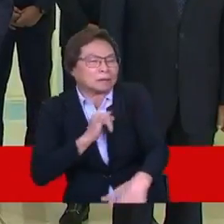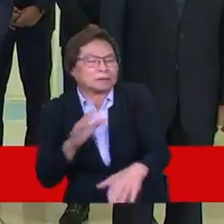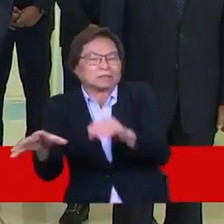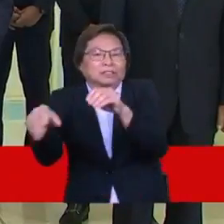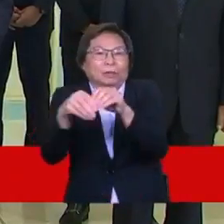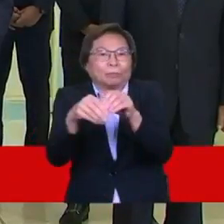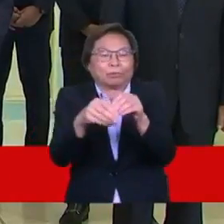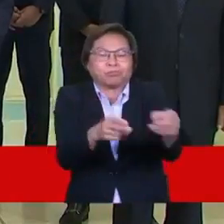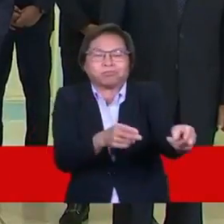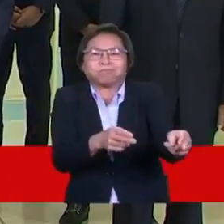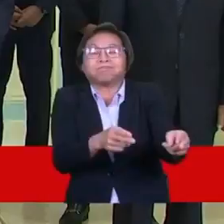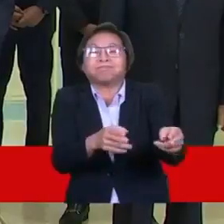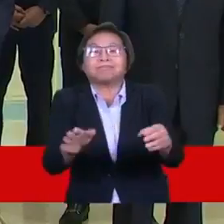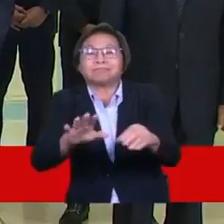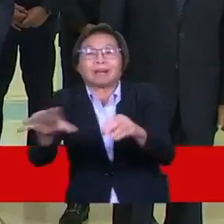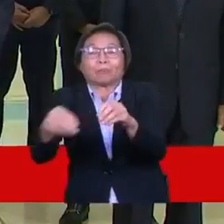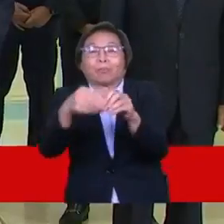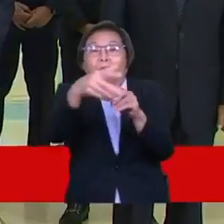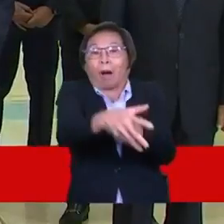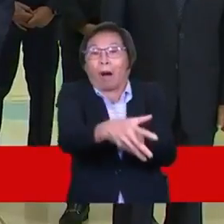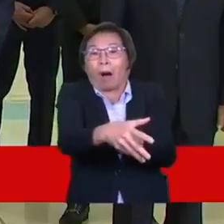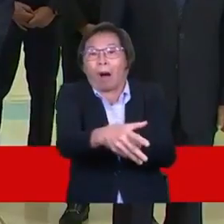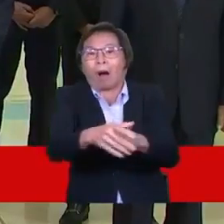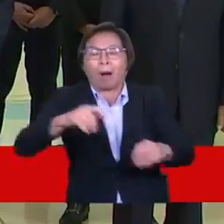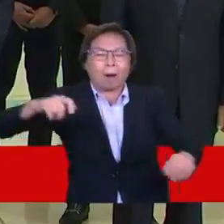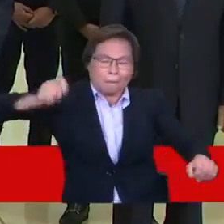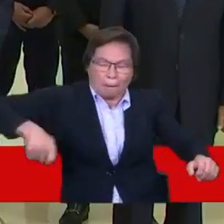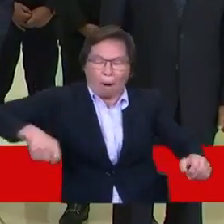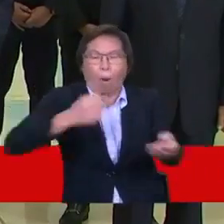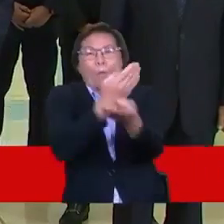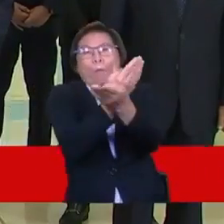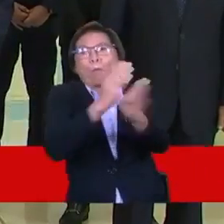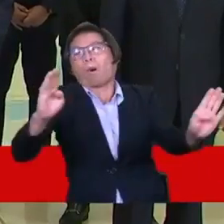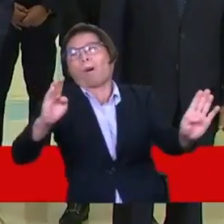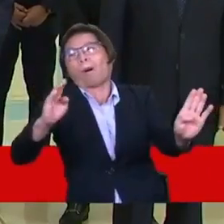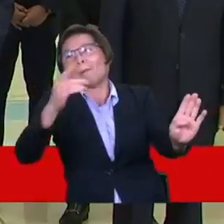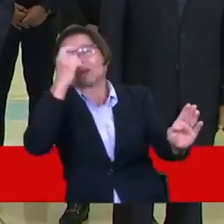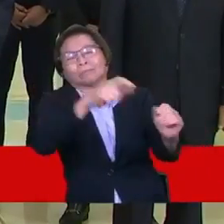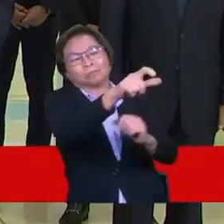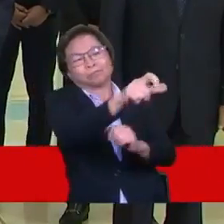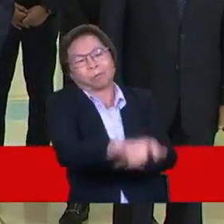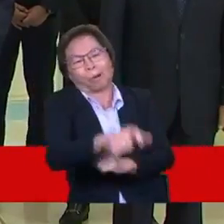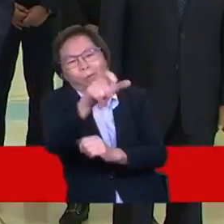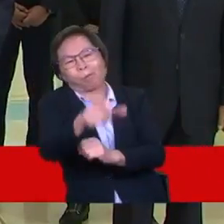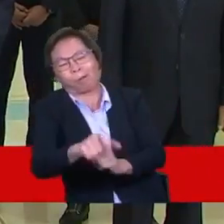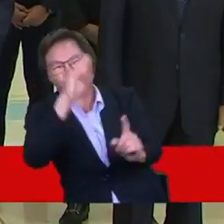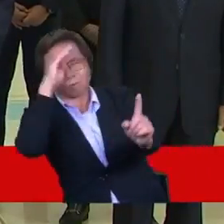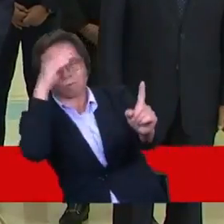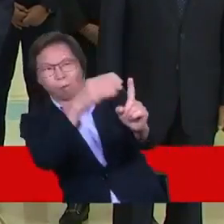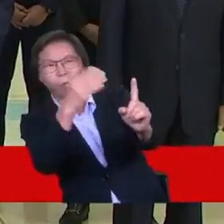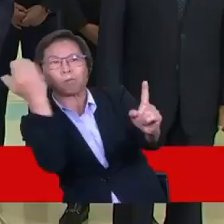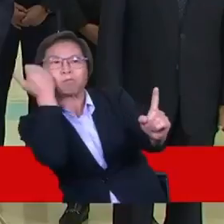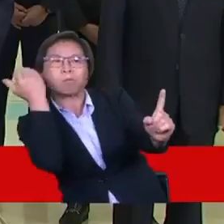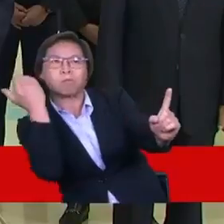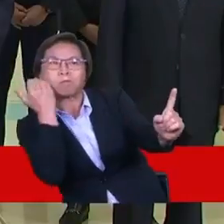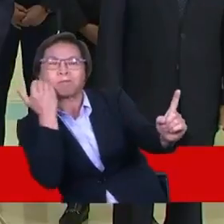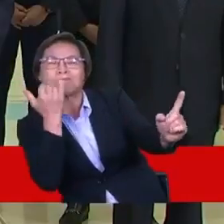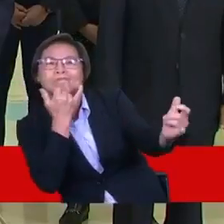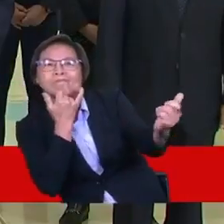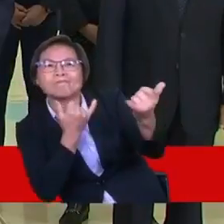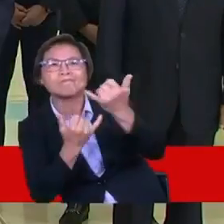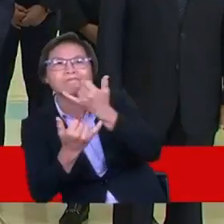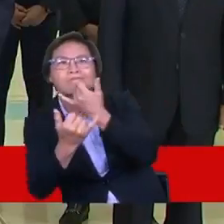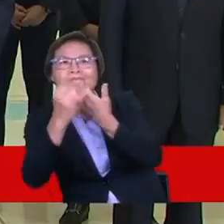mahkamah untuk membebaskan beberapa individu yang sedang didakwa atas kesalahan jenazah